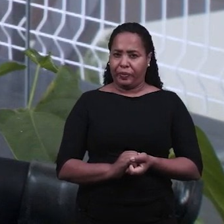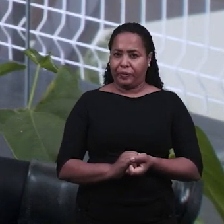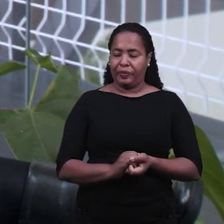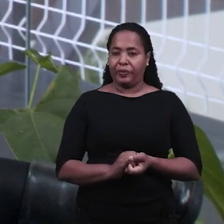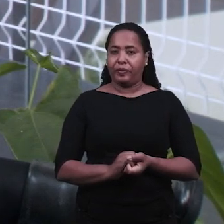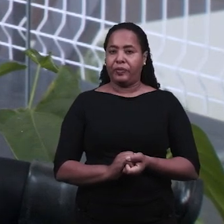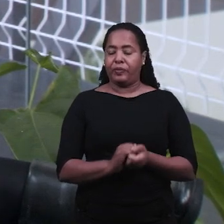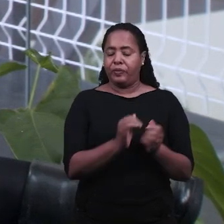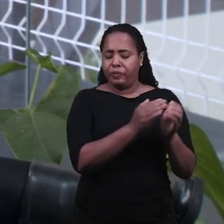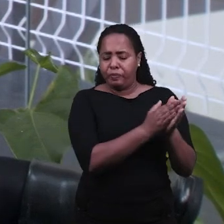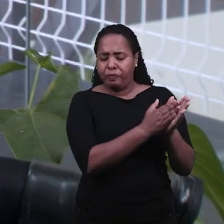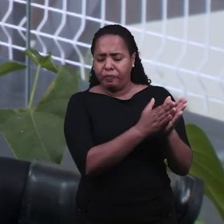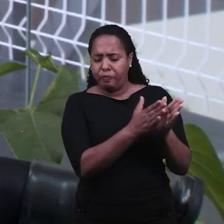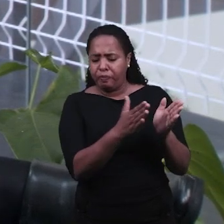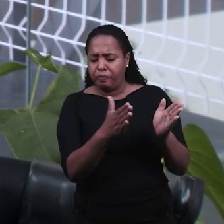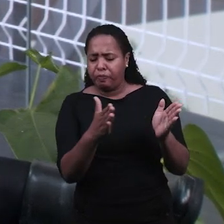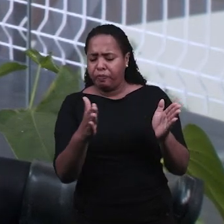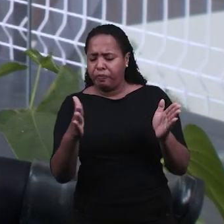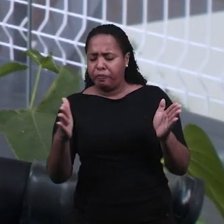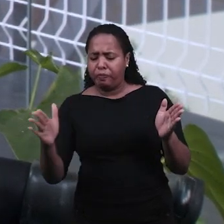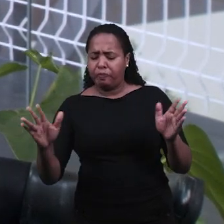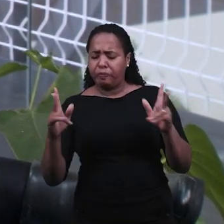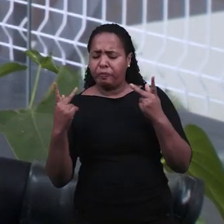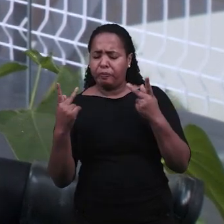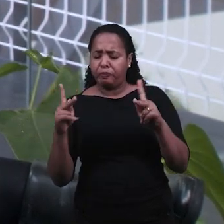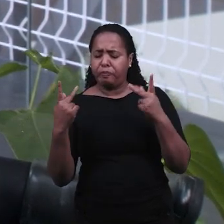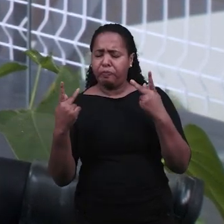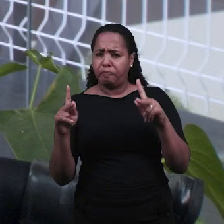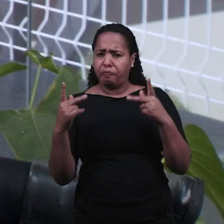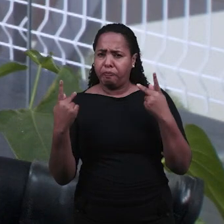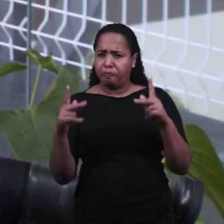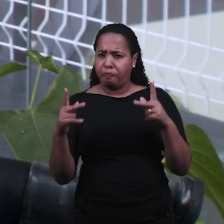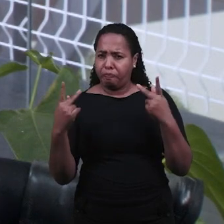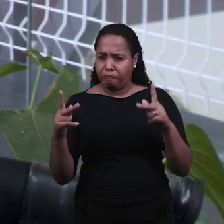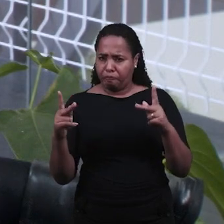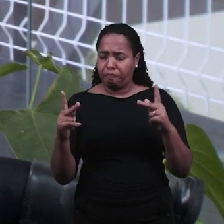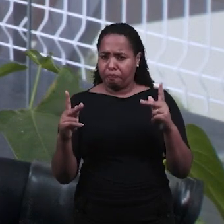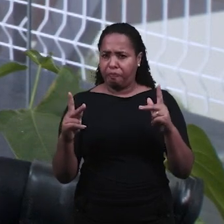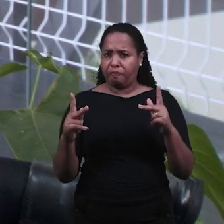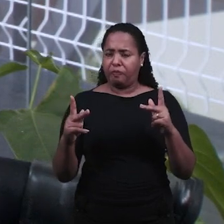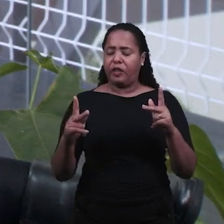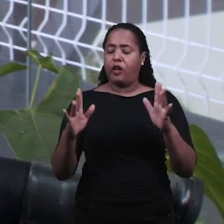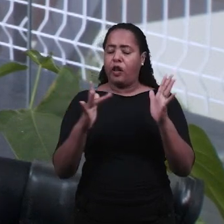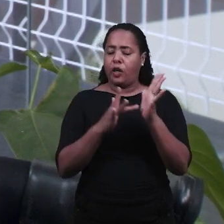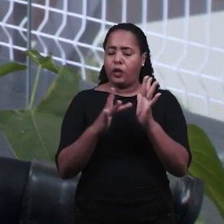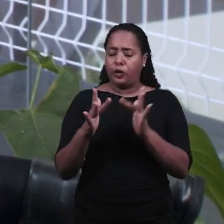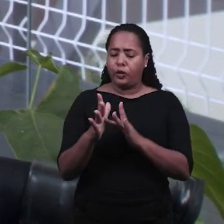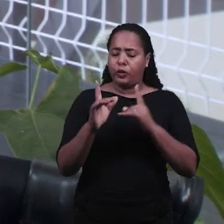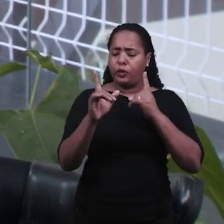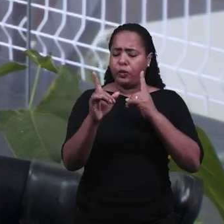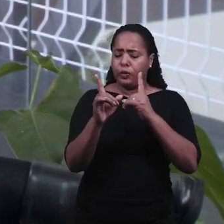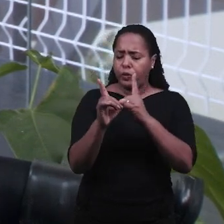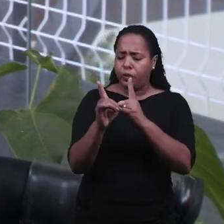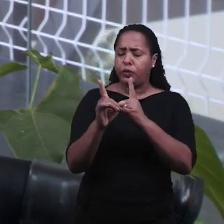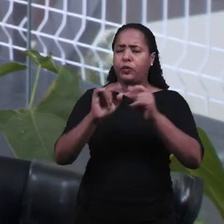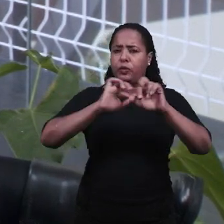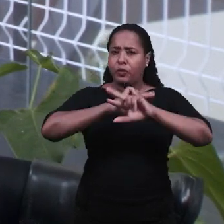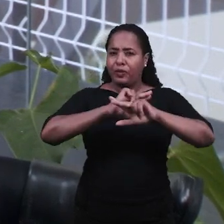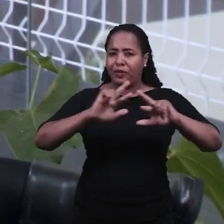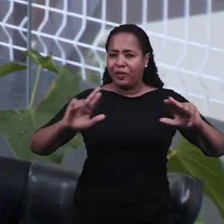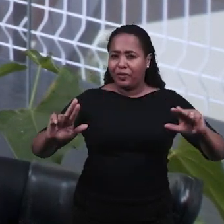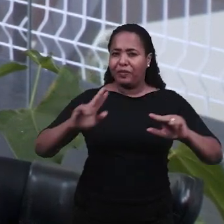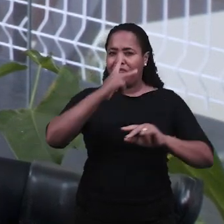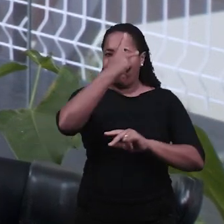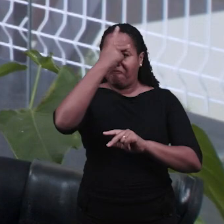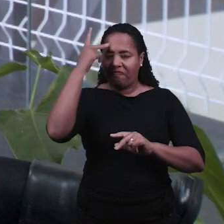ses prédications, ou comme résultat de ses actes dans les rencontres avec plusieurs personnes, le Seigneur Jésus a